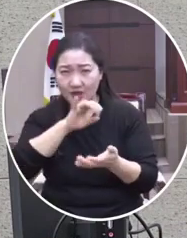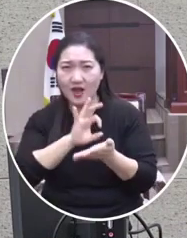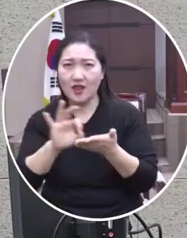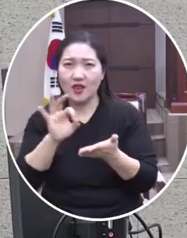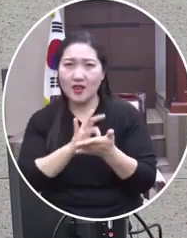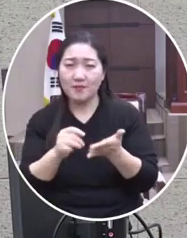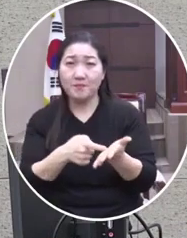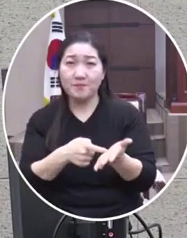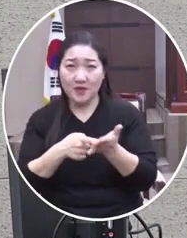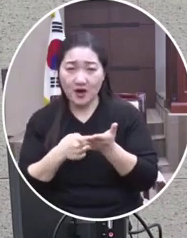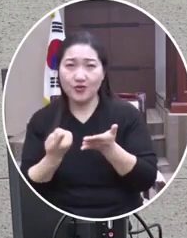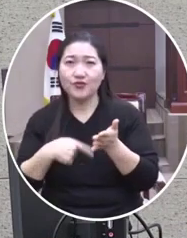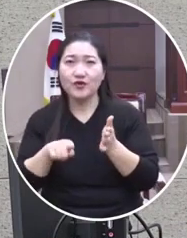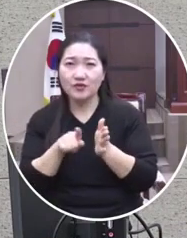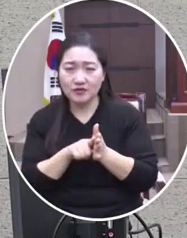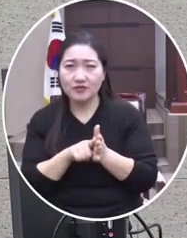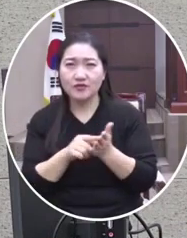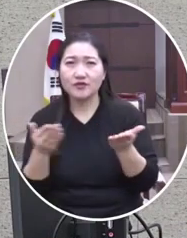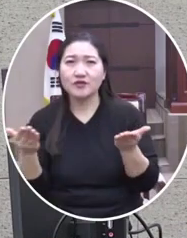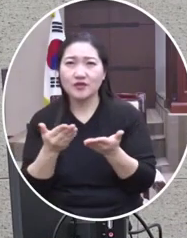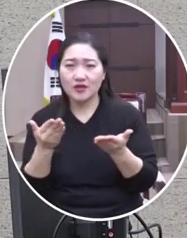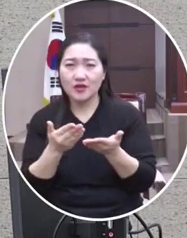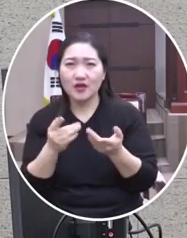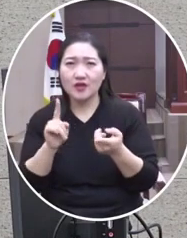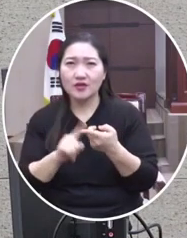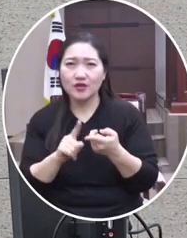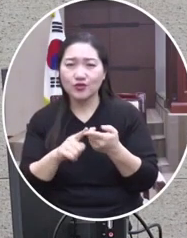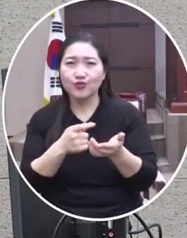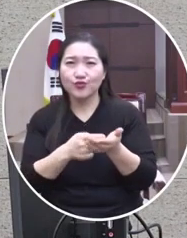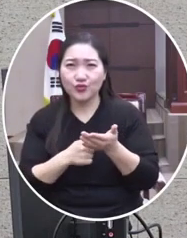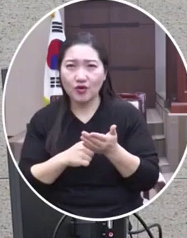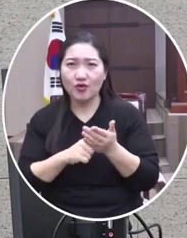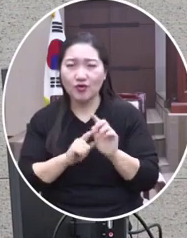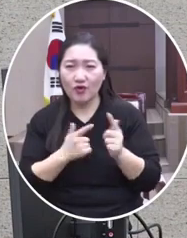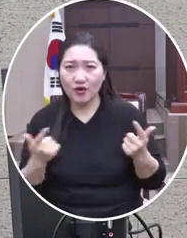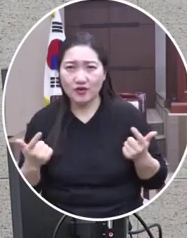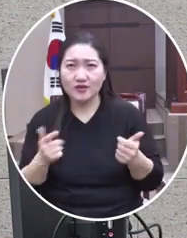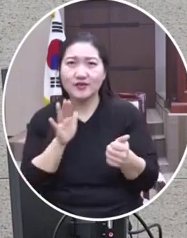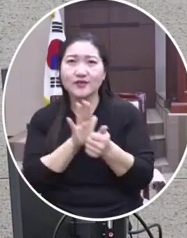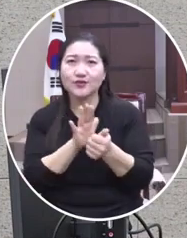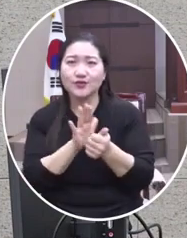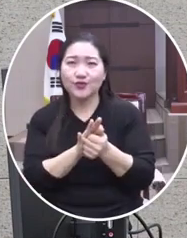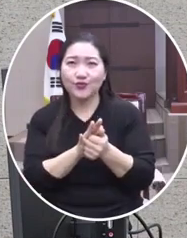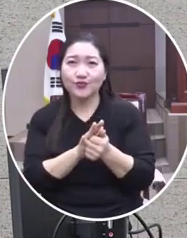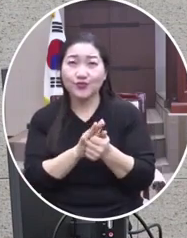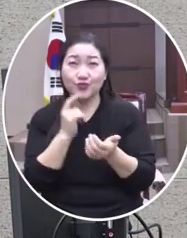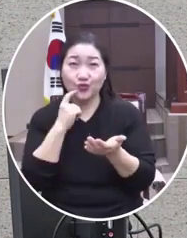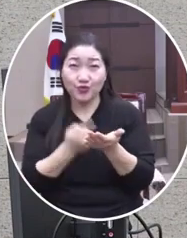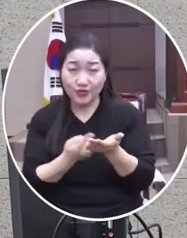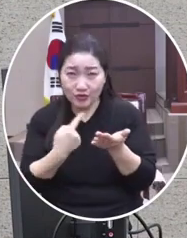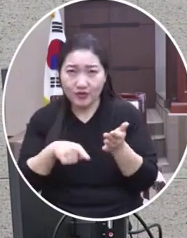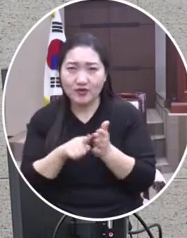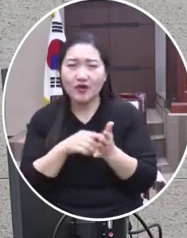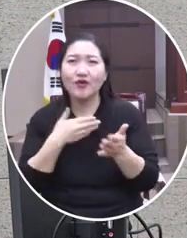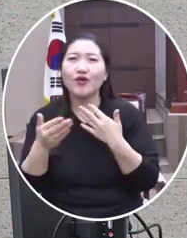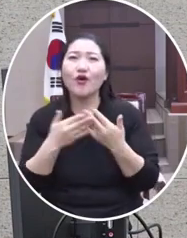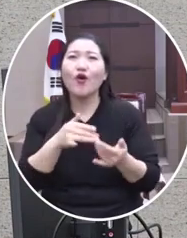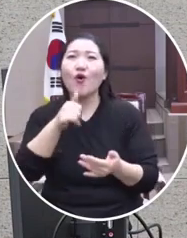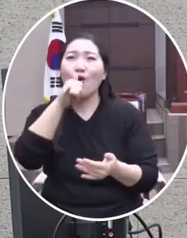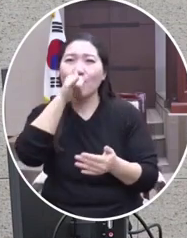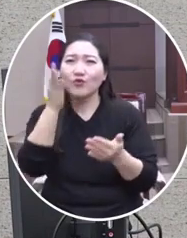방지하고 업무 공백의 최소화와 원활한 의정 활동 지원을 위하여 경험 있는